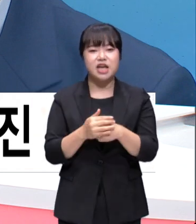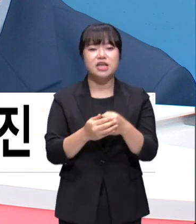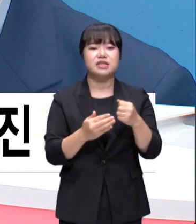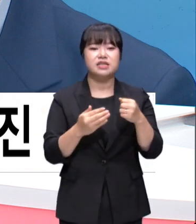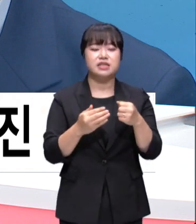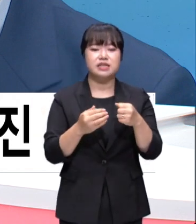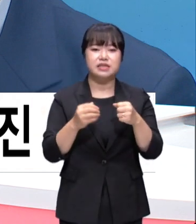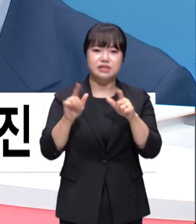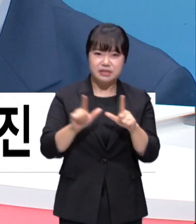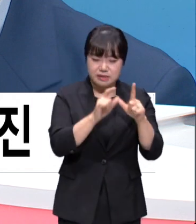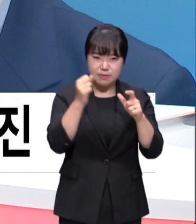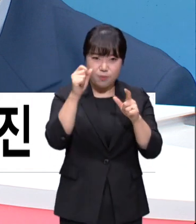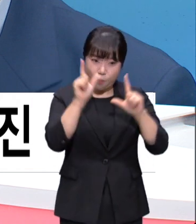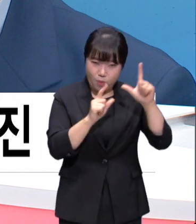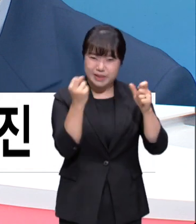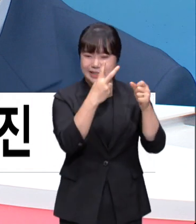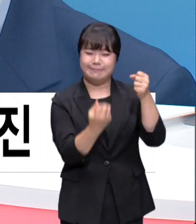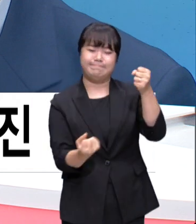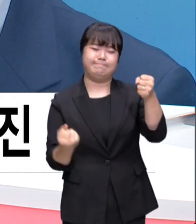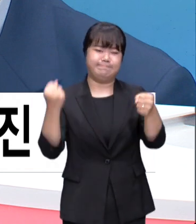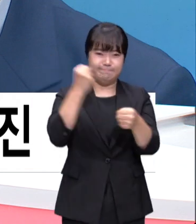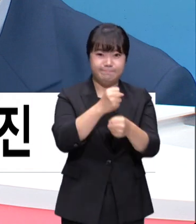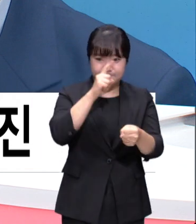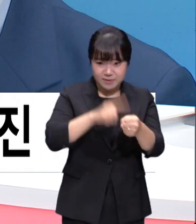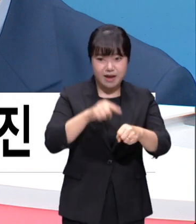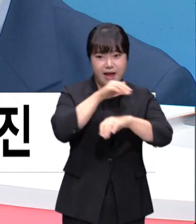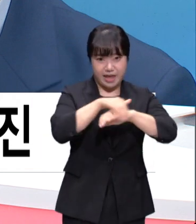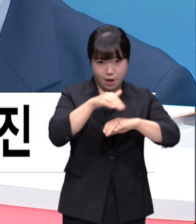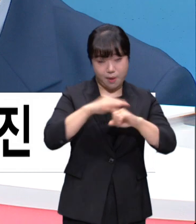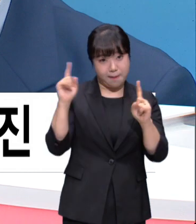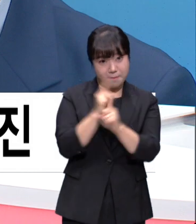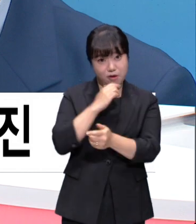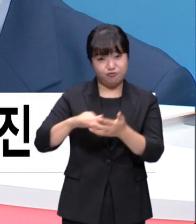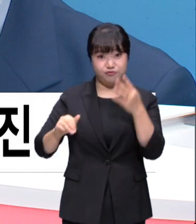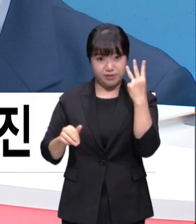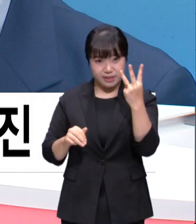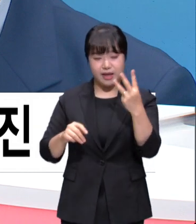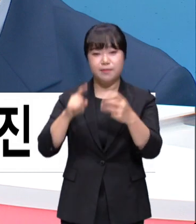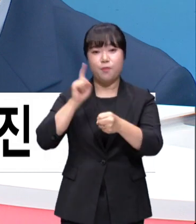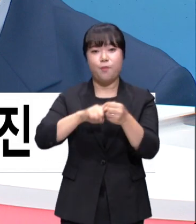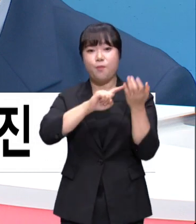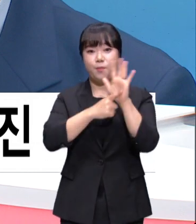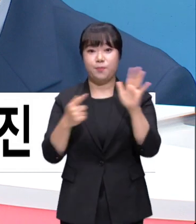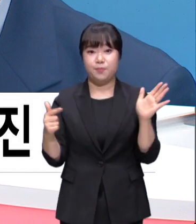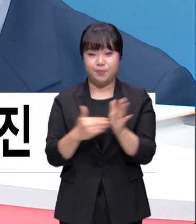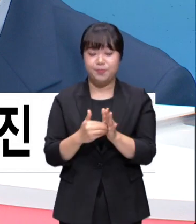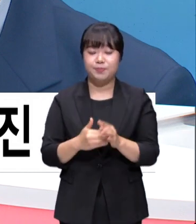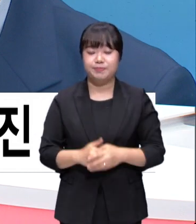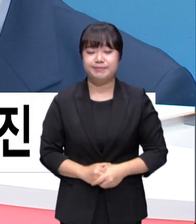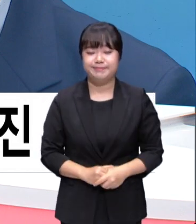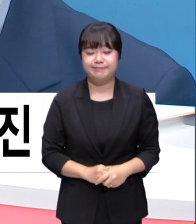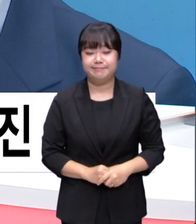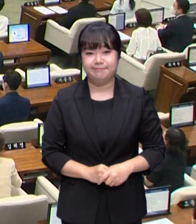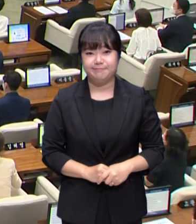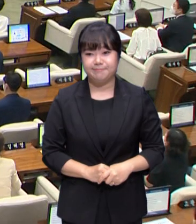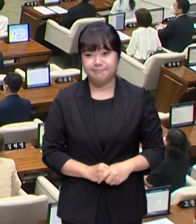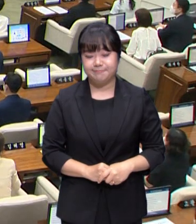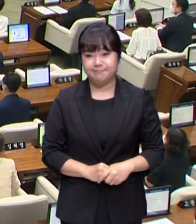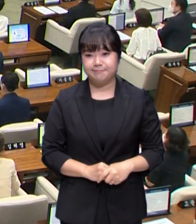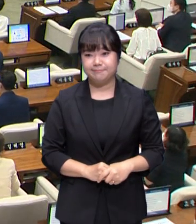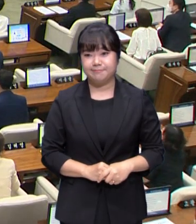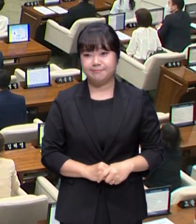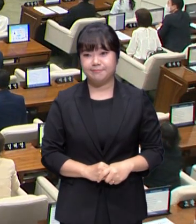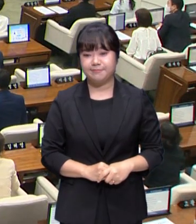비정상화의 정상화를 선언했습니다. 네, 이를 위한 3대 개혁 방안도 밝혔습니다. 김대우 기자가 보도합니다.